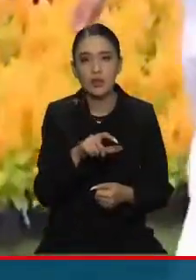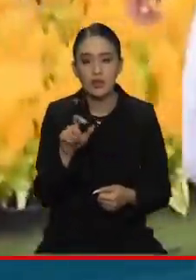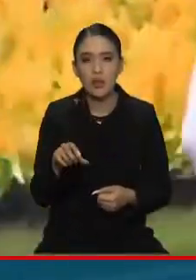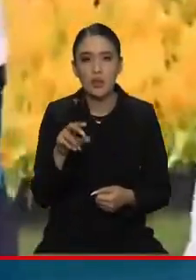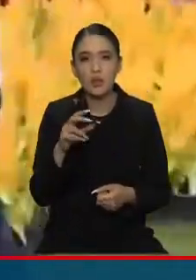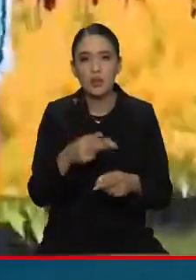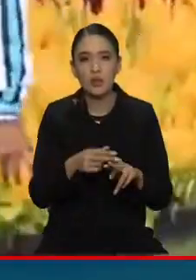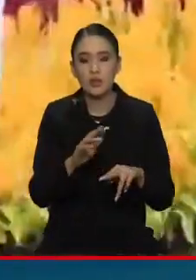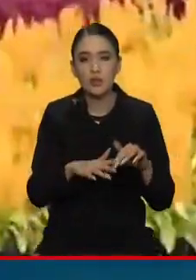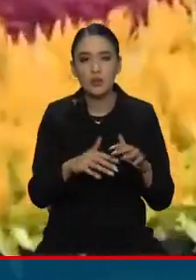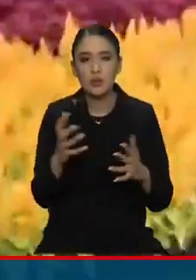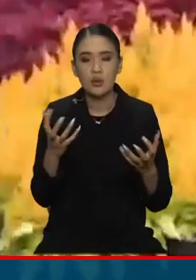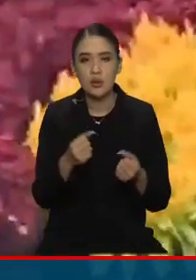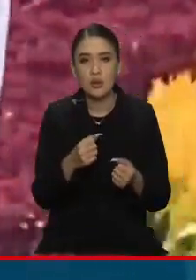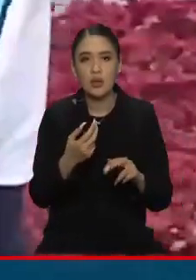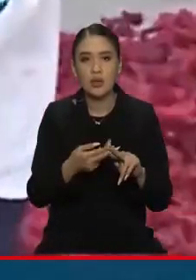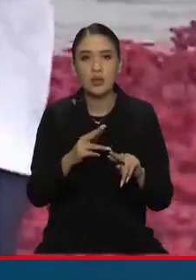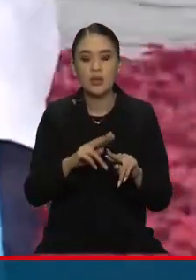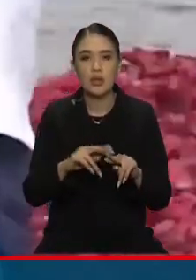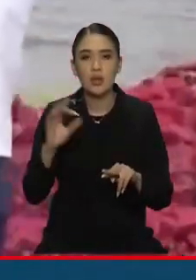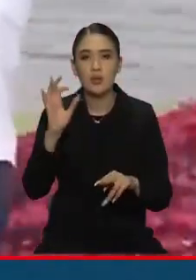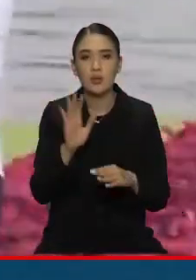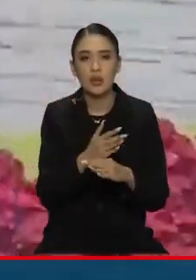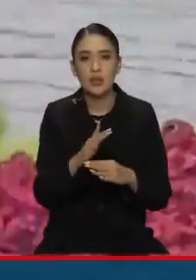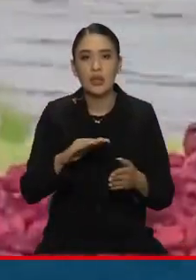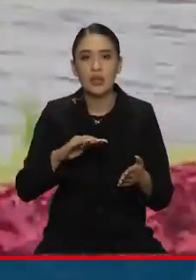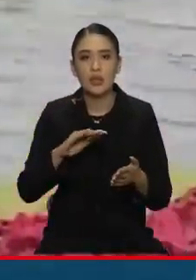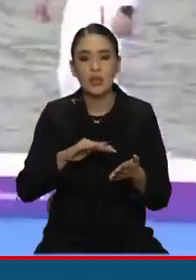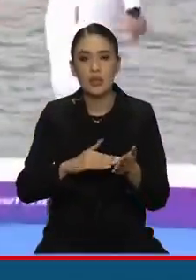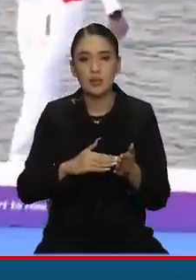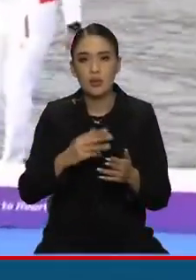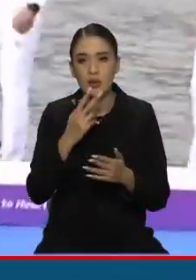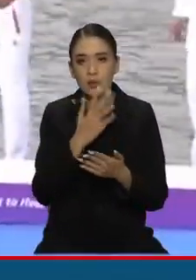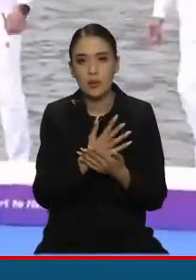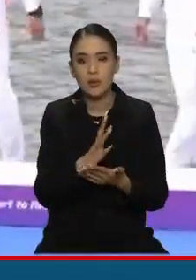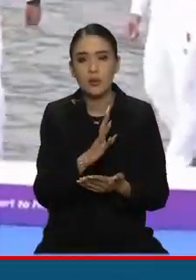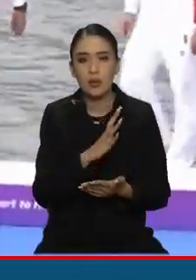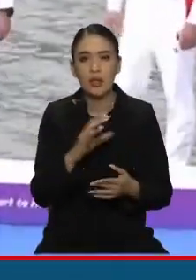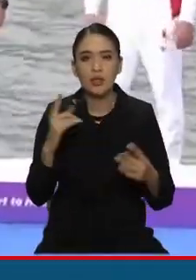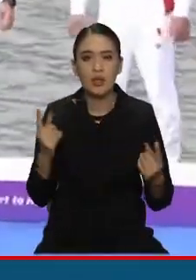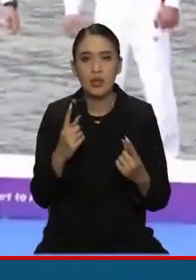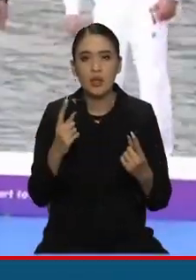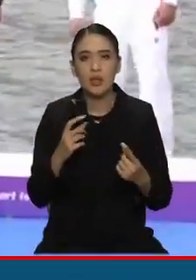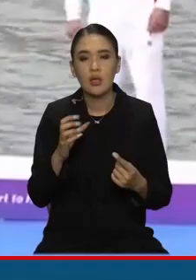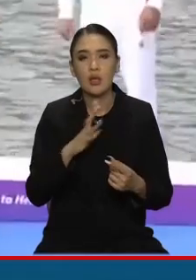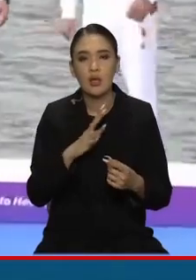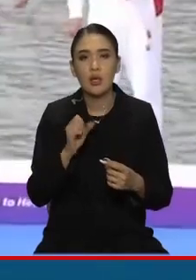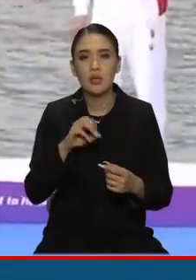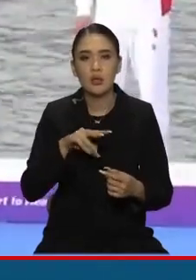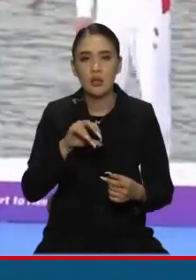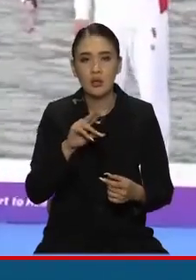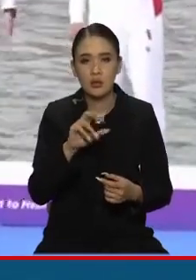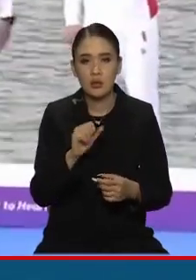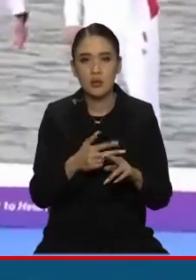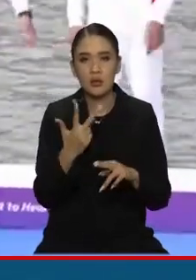Тубаев қолаға қол жеткізді. Ескекшілерден бөлек гимнастикадан Виктория Бутолина, жеңіл атлетикадан Қазақстан құрамасы үшінші орында